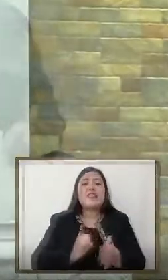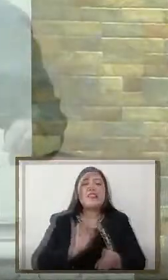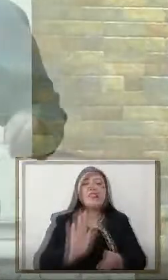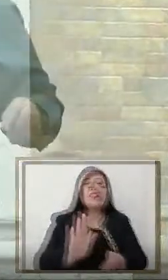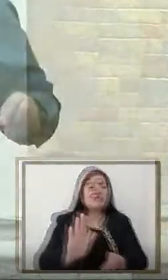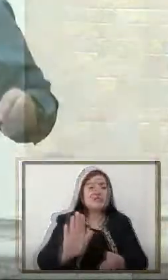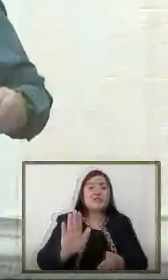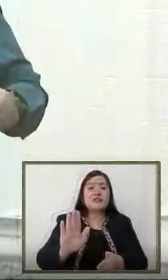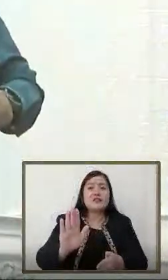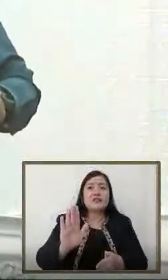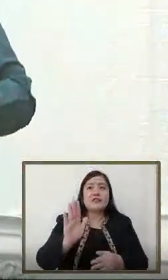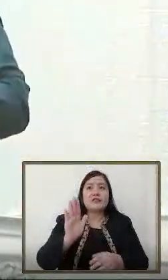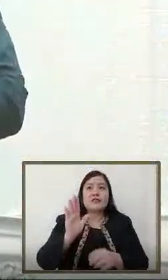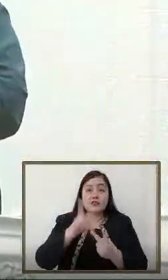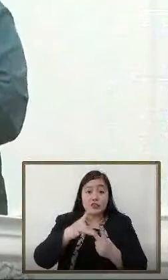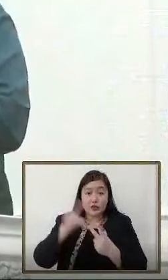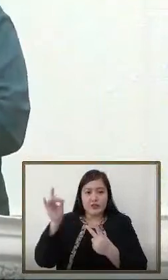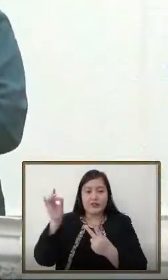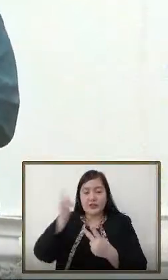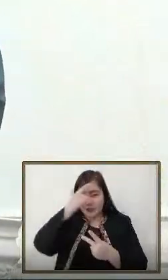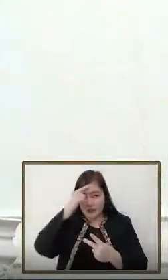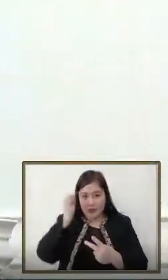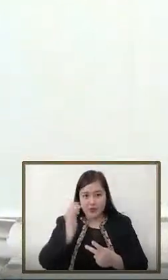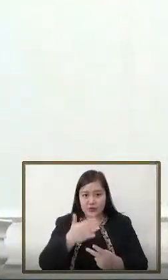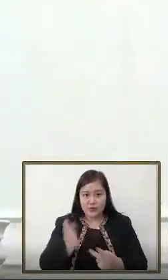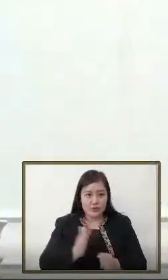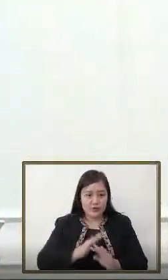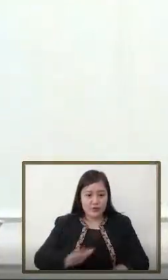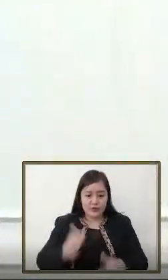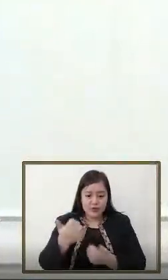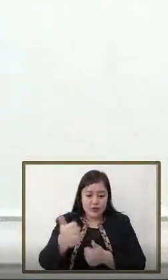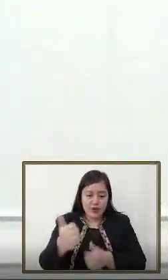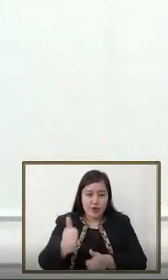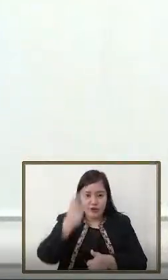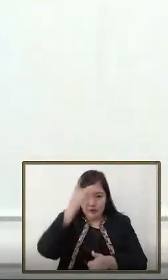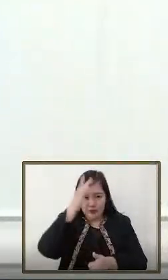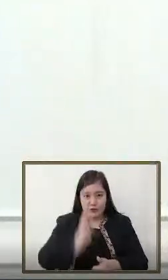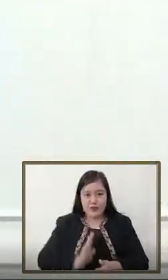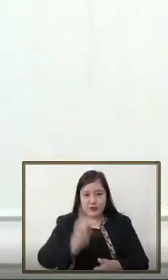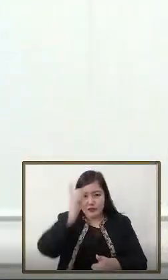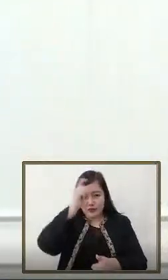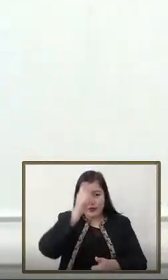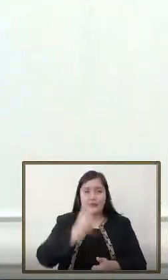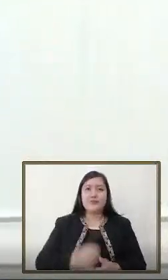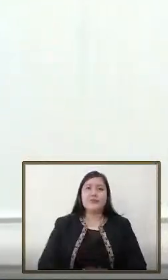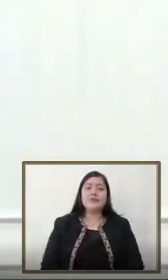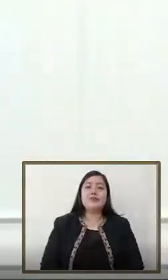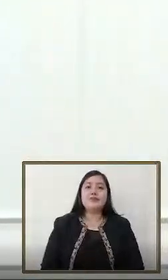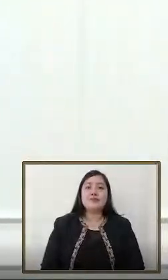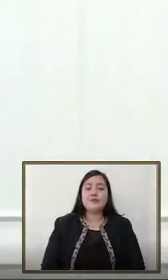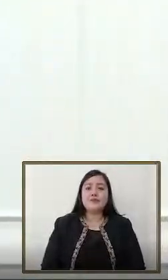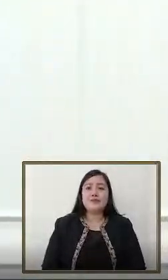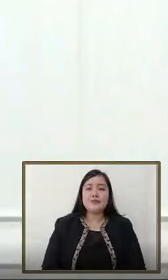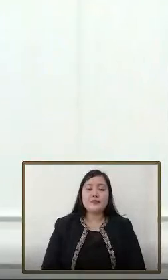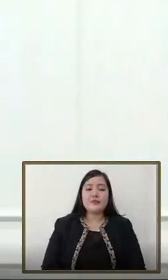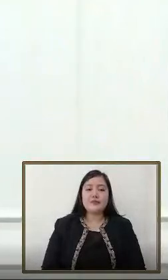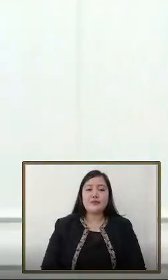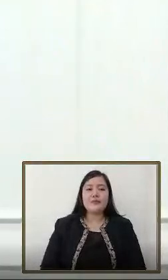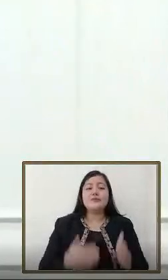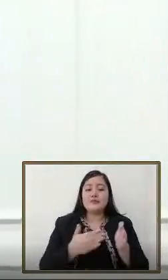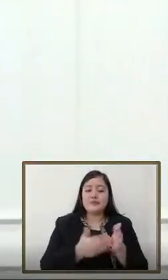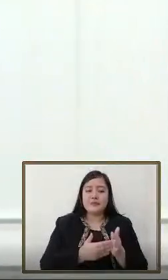Abay, ang ganda ng ating programa. Kaya nga dito, gusto mong yan, King Solomon sa buhay